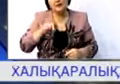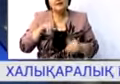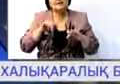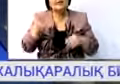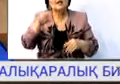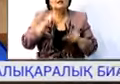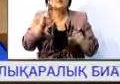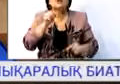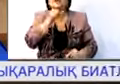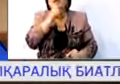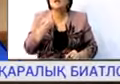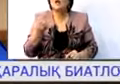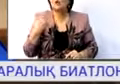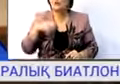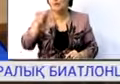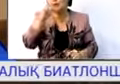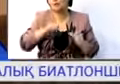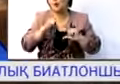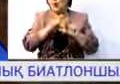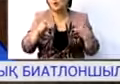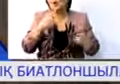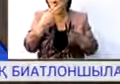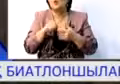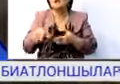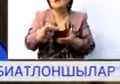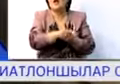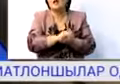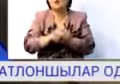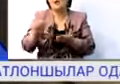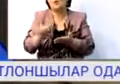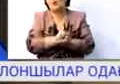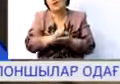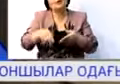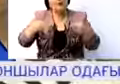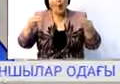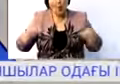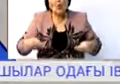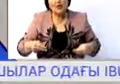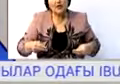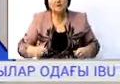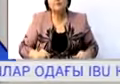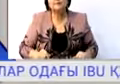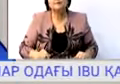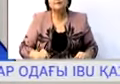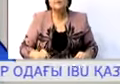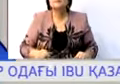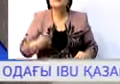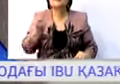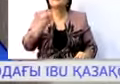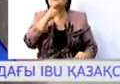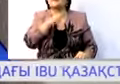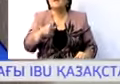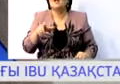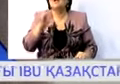департаменті мен Қорқыт Ата атындағы Қызылорда мемлекеттік университеті өзара ынтымақтастық меморандумына қол қойды. Аз уақытта біз адал